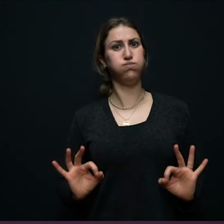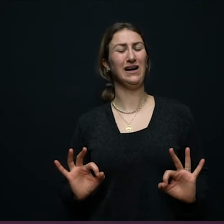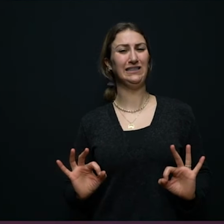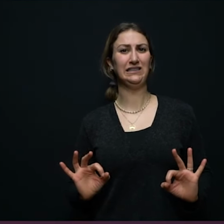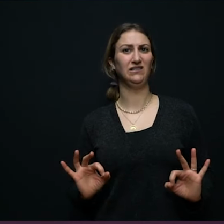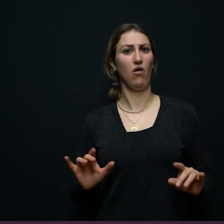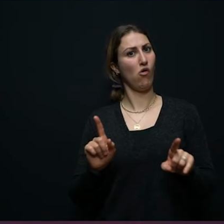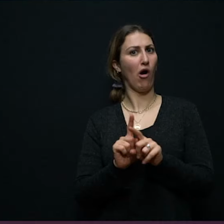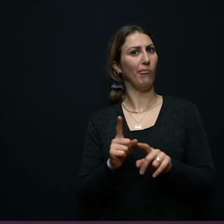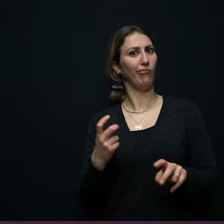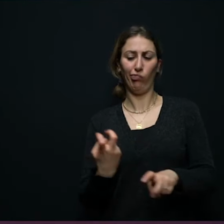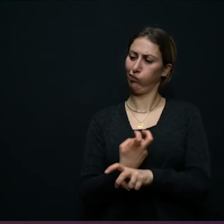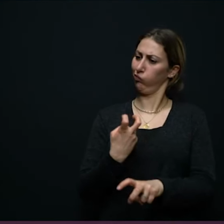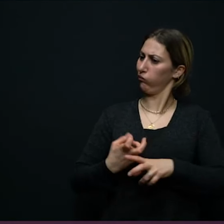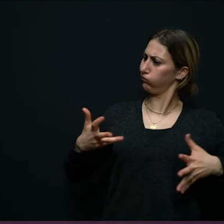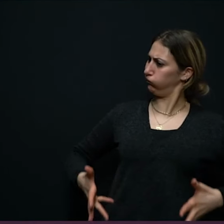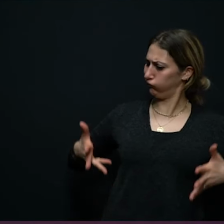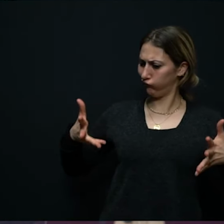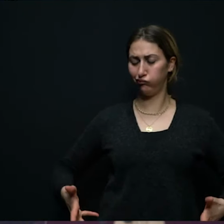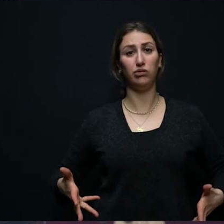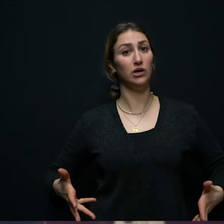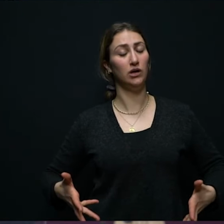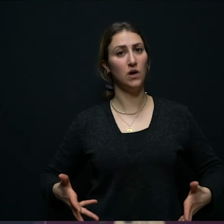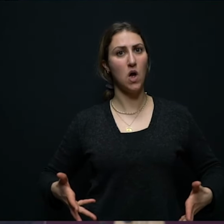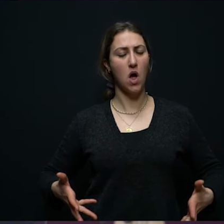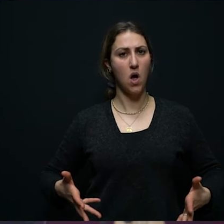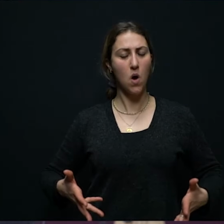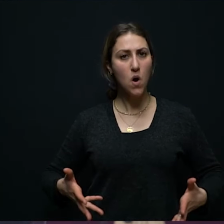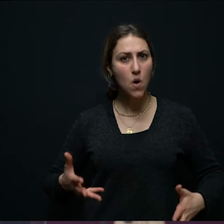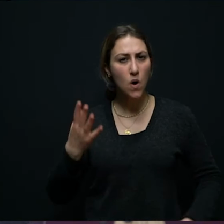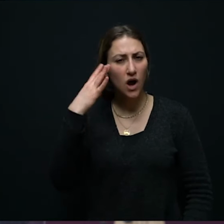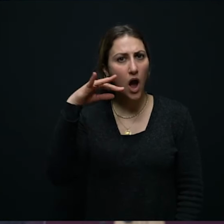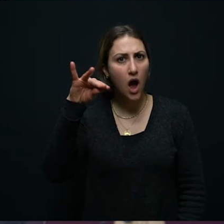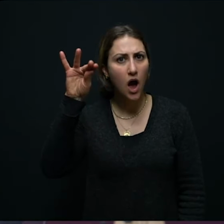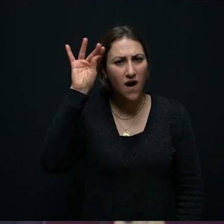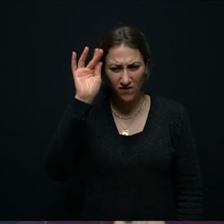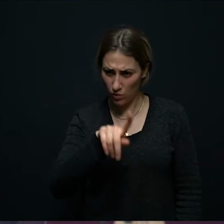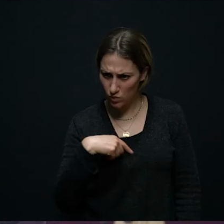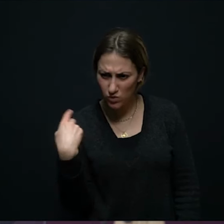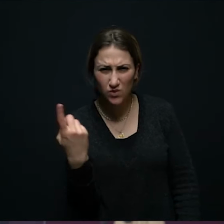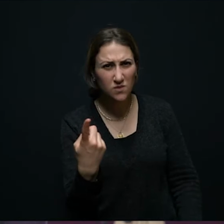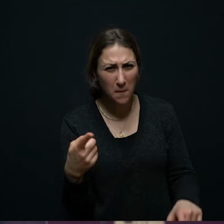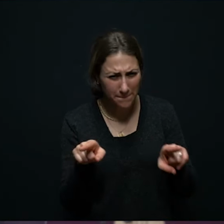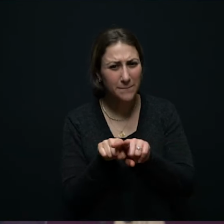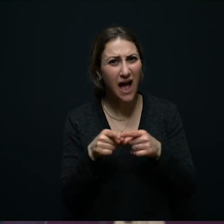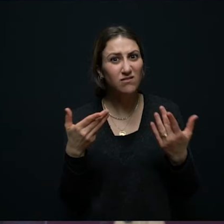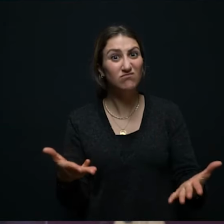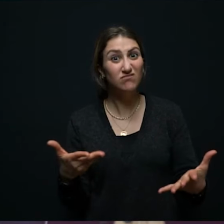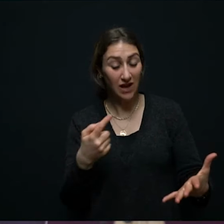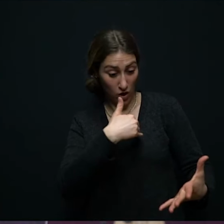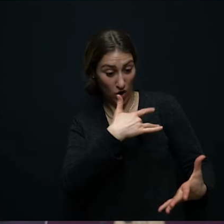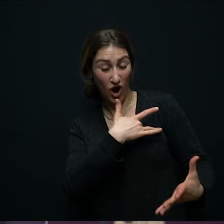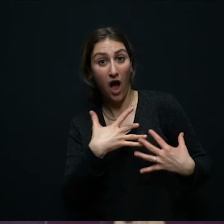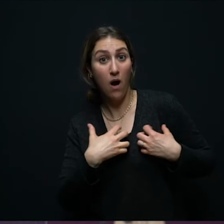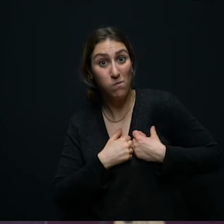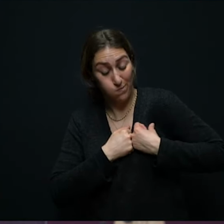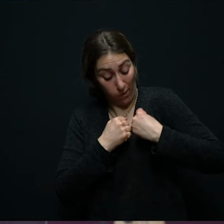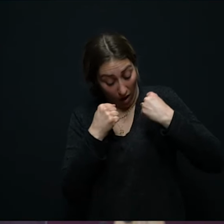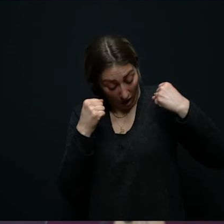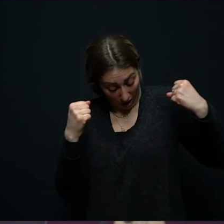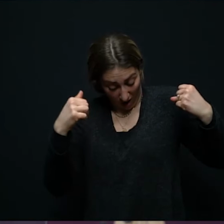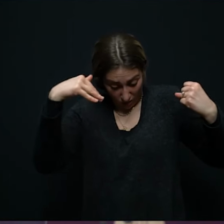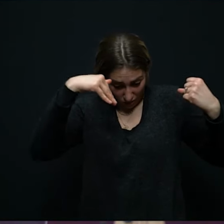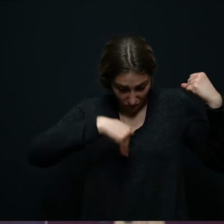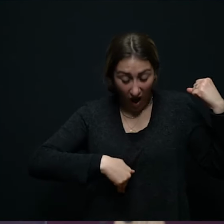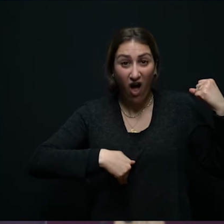est-ce que nous sommes comme ça spirituellement j'ai bien peur j'ai bien peur que oui en tout cas j'ai bien peur pour moi en tout cas et